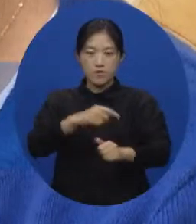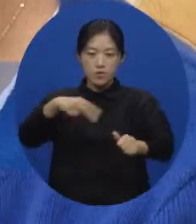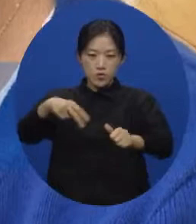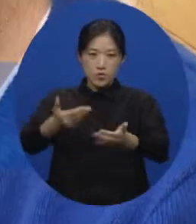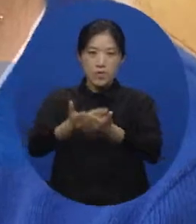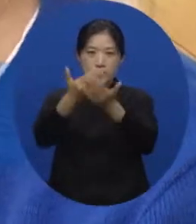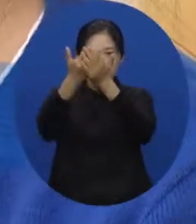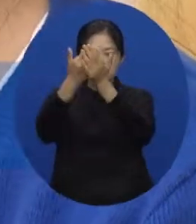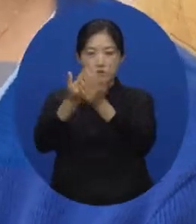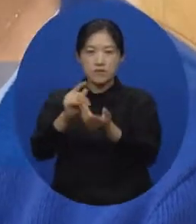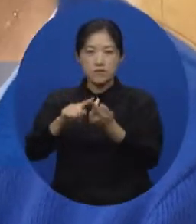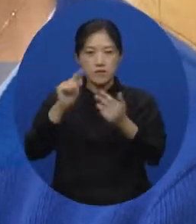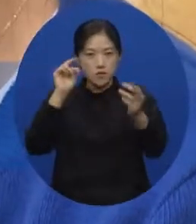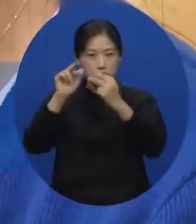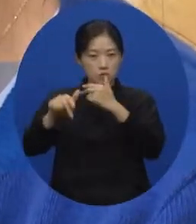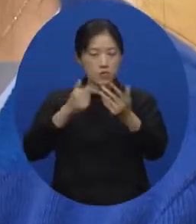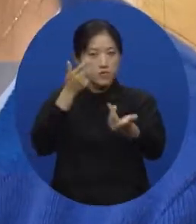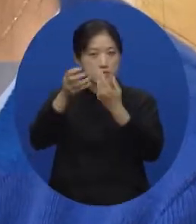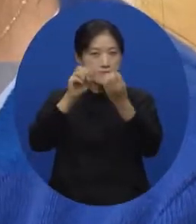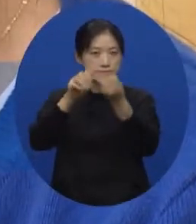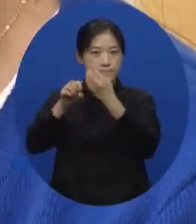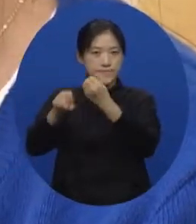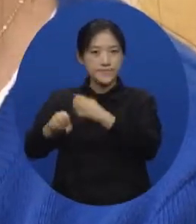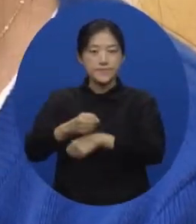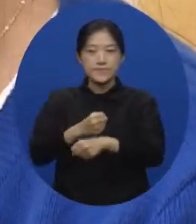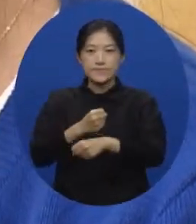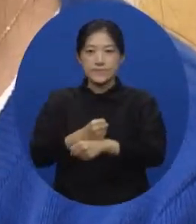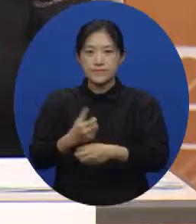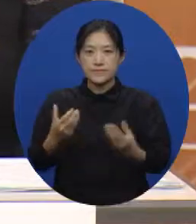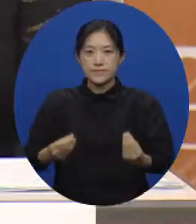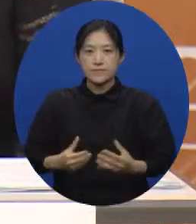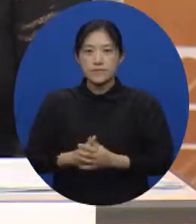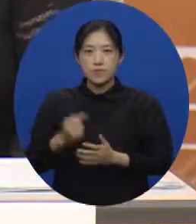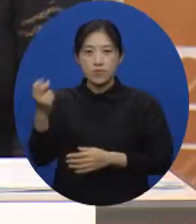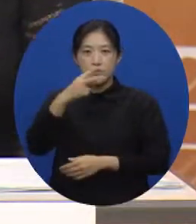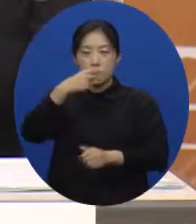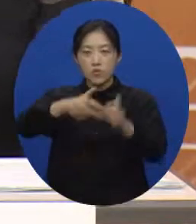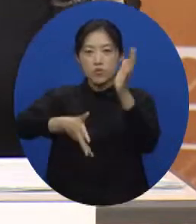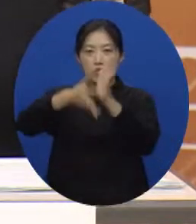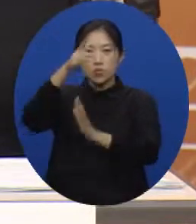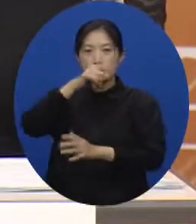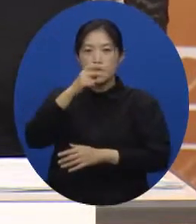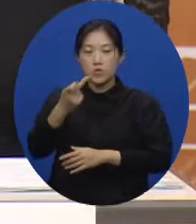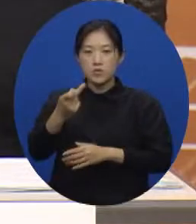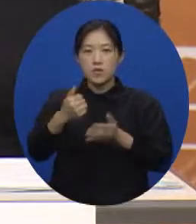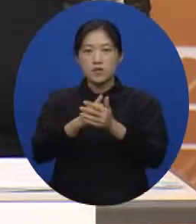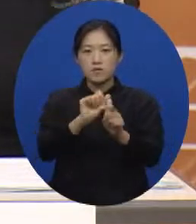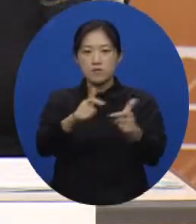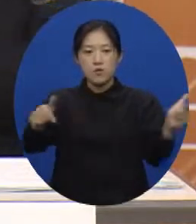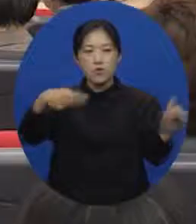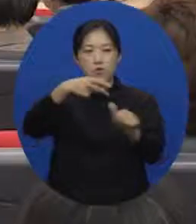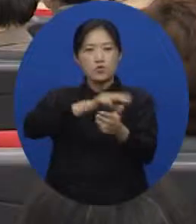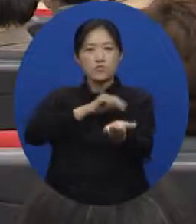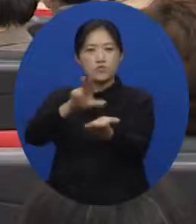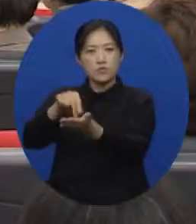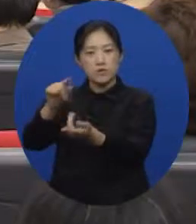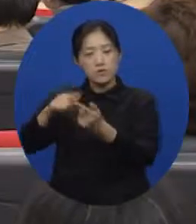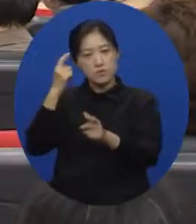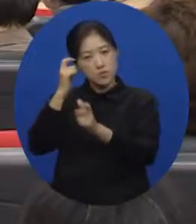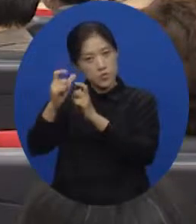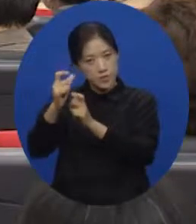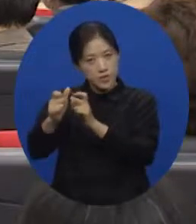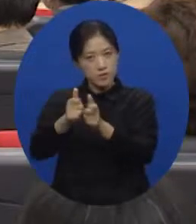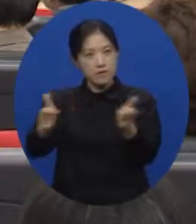발전에 관한 토론과 질의응답 시간을 가졌습니다. 또 교육도시 오산의 여러 교육 현안에